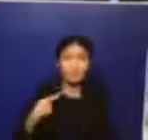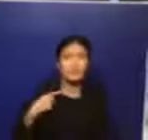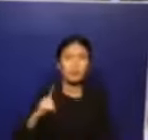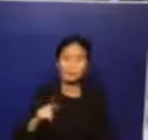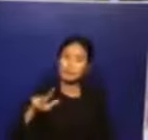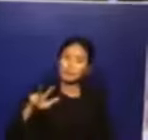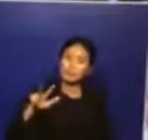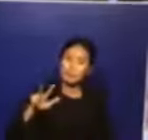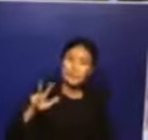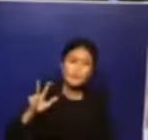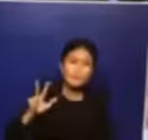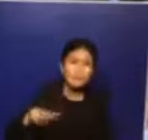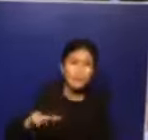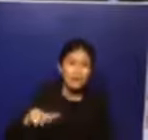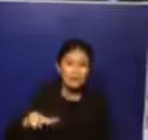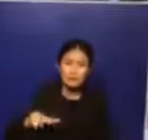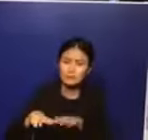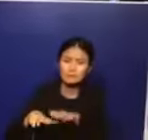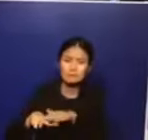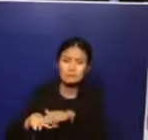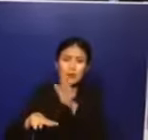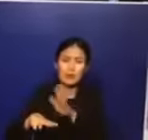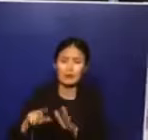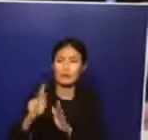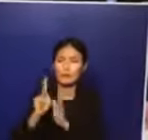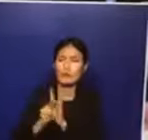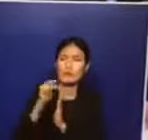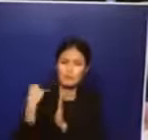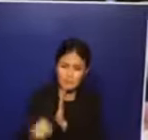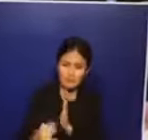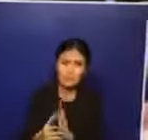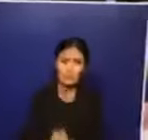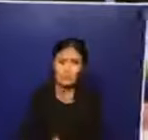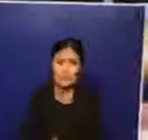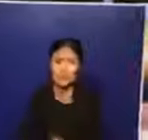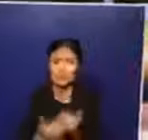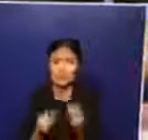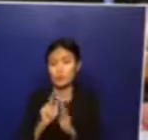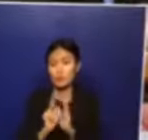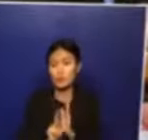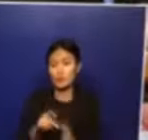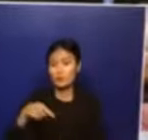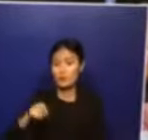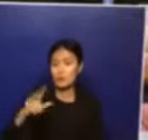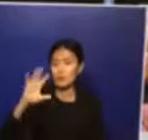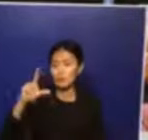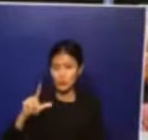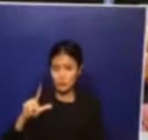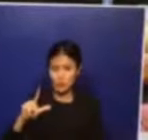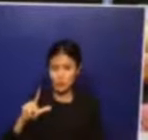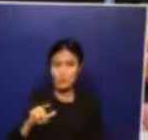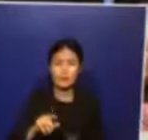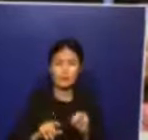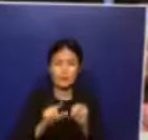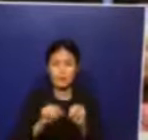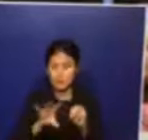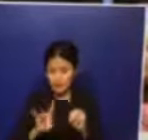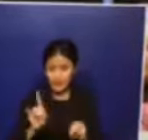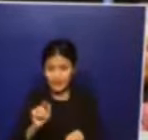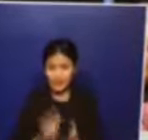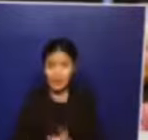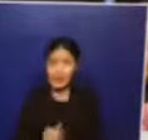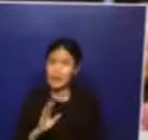ในดิฉันจะกล่าวถึงมาตรา128ของกฎหมายปปช.ค่ะห้ามมิให้เจ้าพนักงานของ